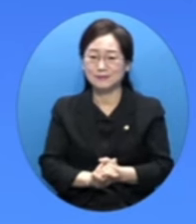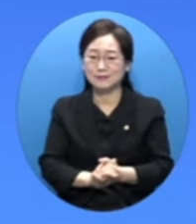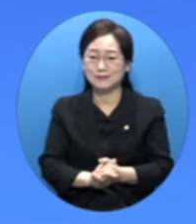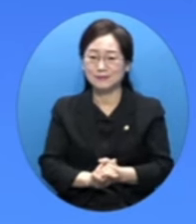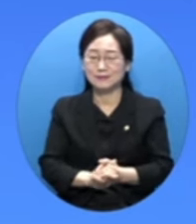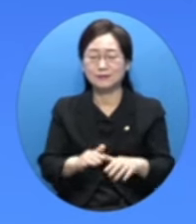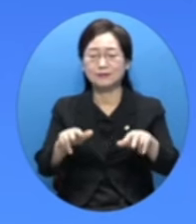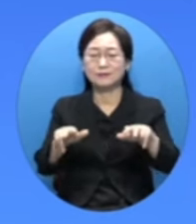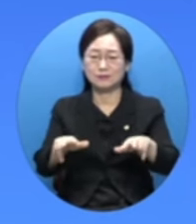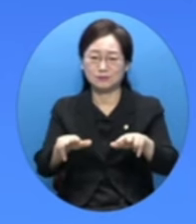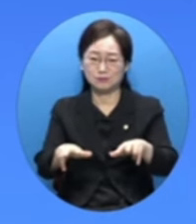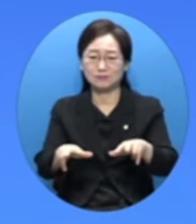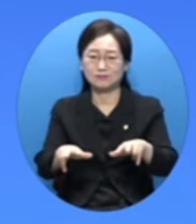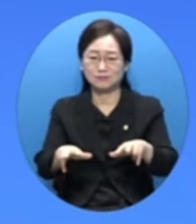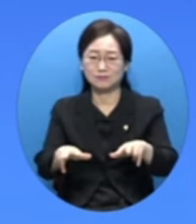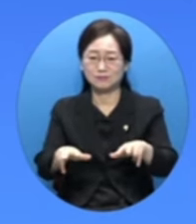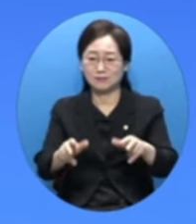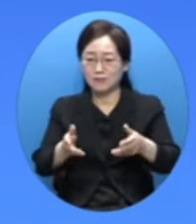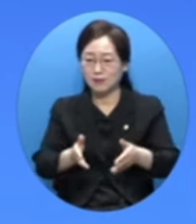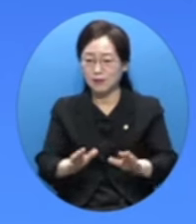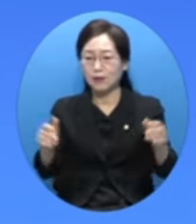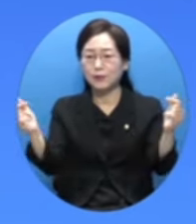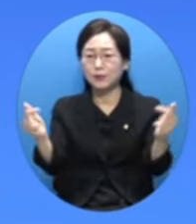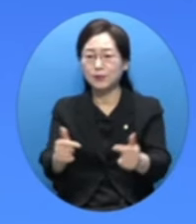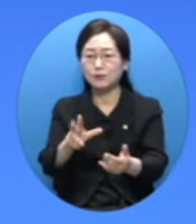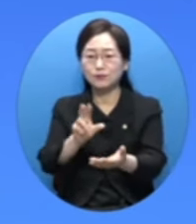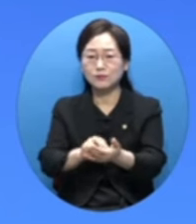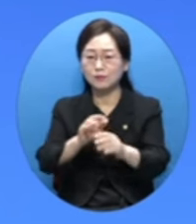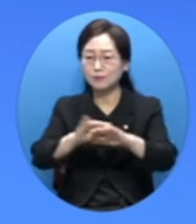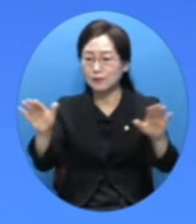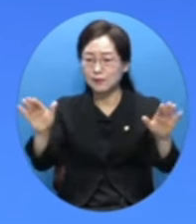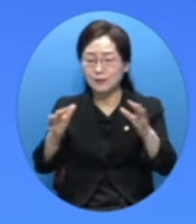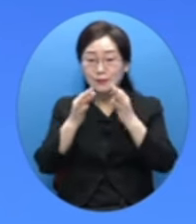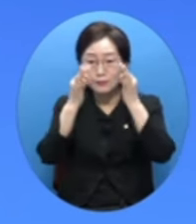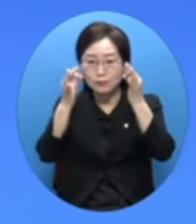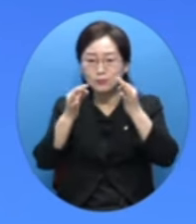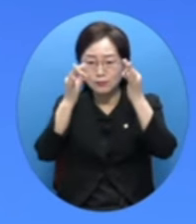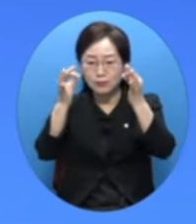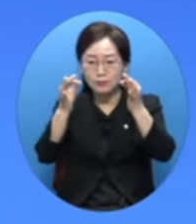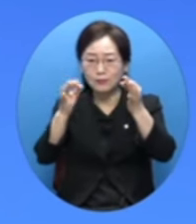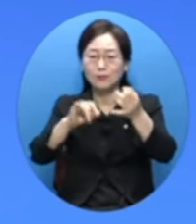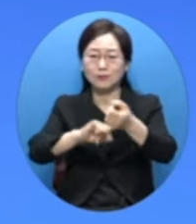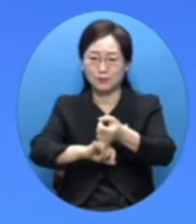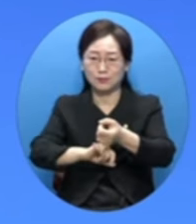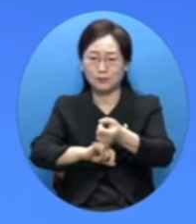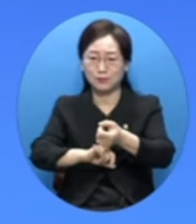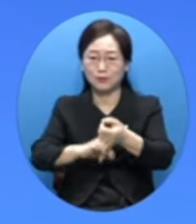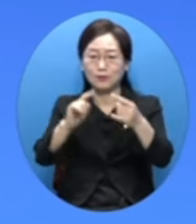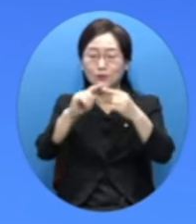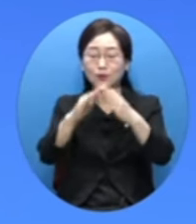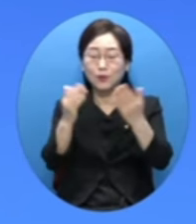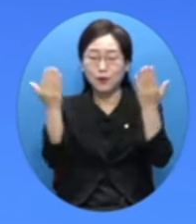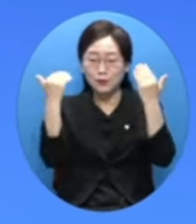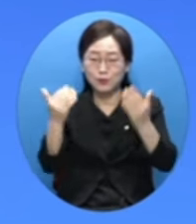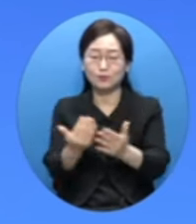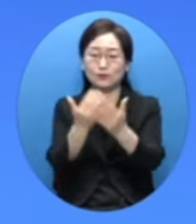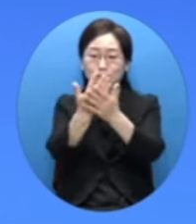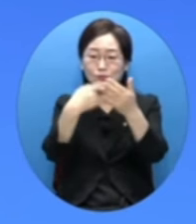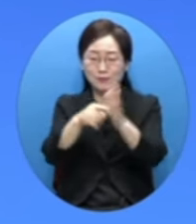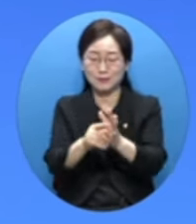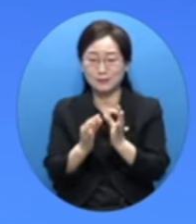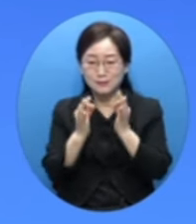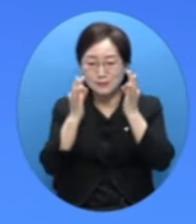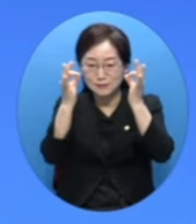우리가 지금 저출생 문제를 해결하기 위해서 노력을 해야 되고 또 교회학교 부흥을 위해서도 우리 힘써야